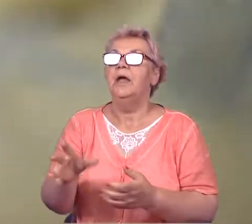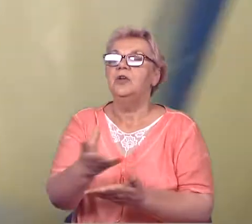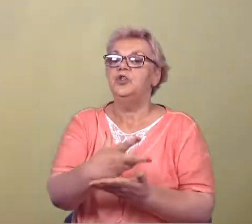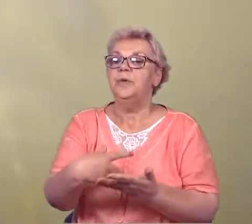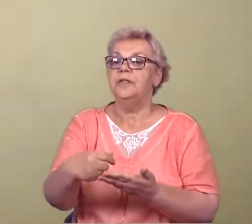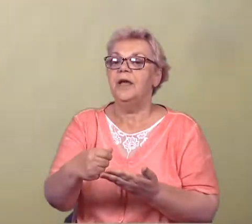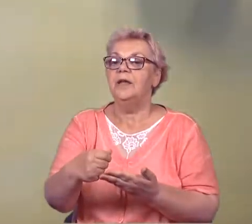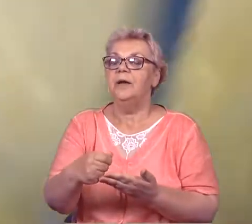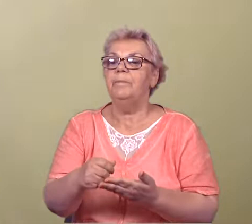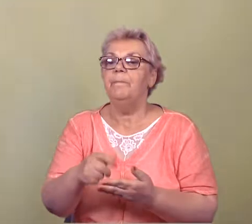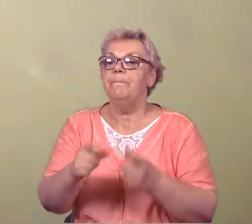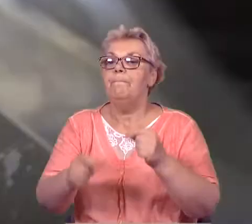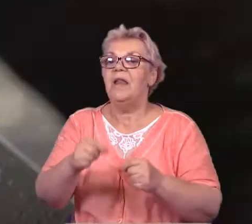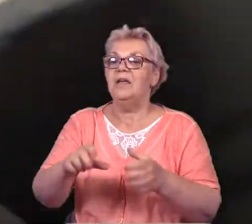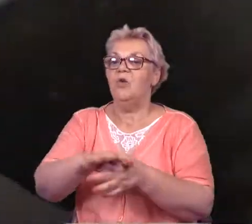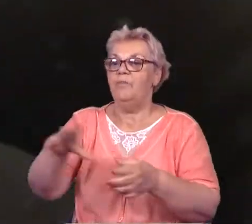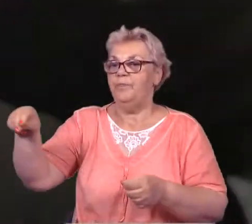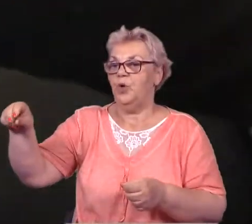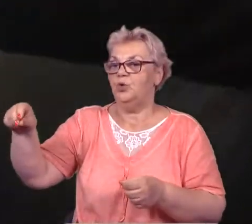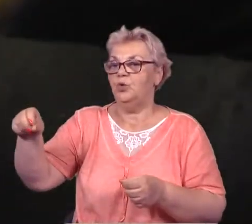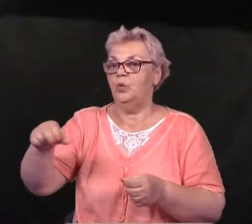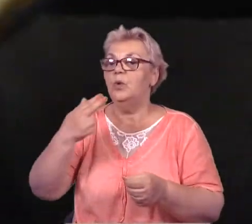mleko w proszku, cukier.